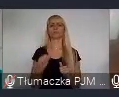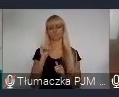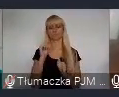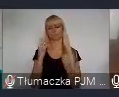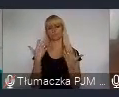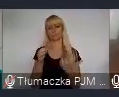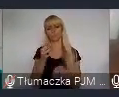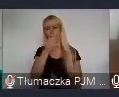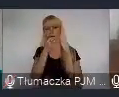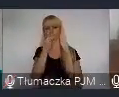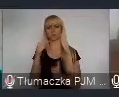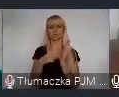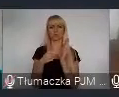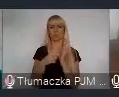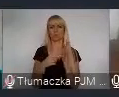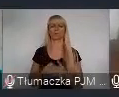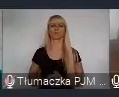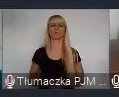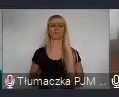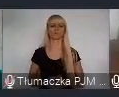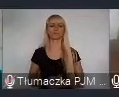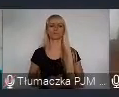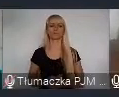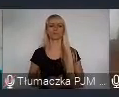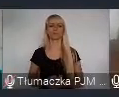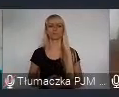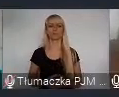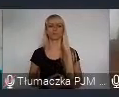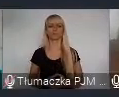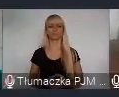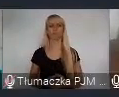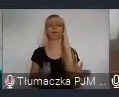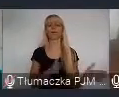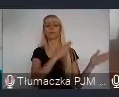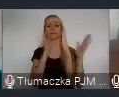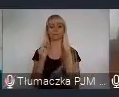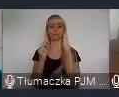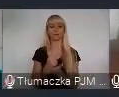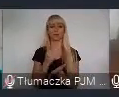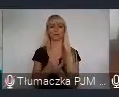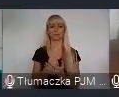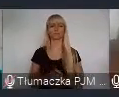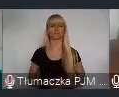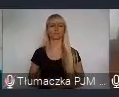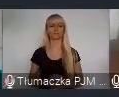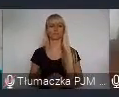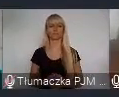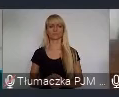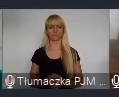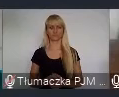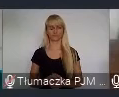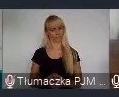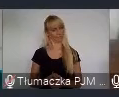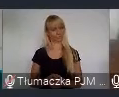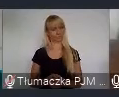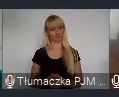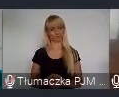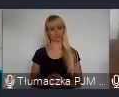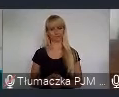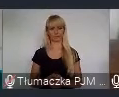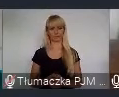taką elastyczną. Kolejna sprawa to jest to, iż w przypadku systemów